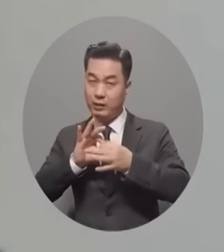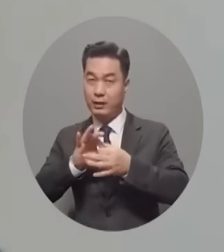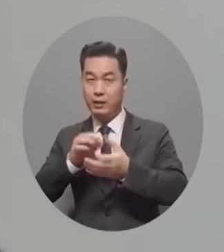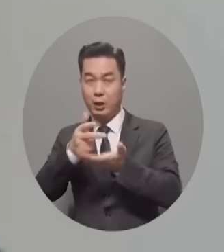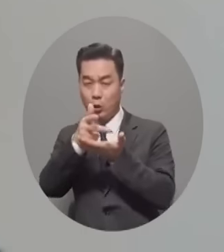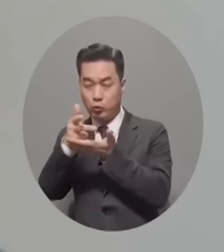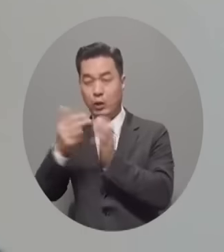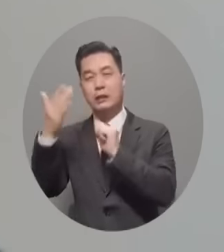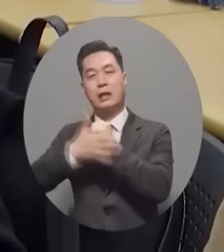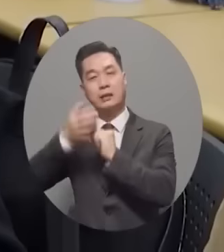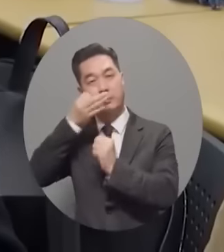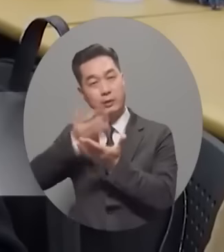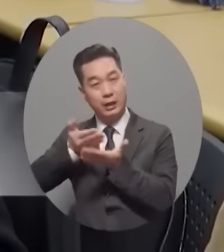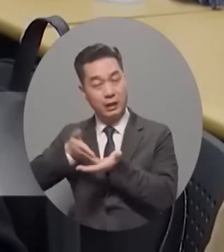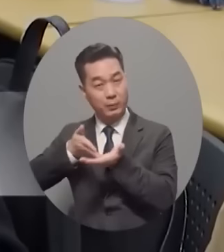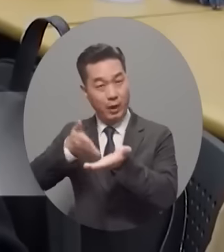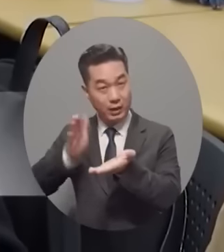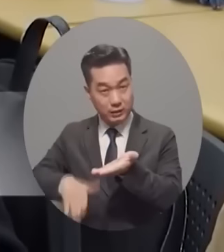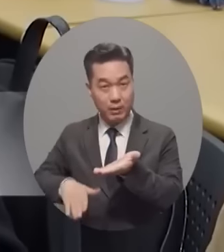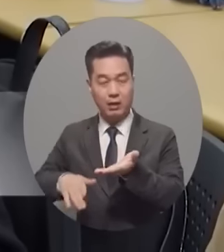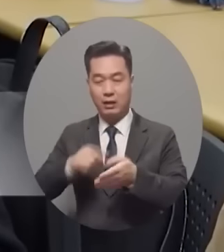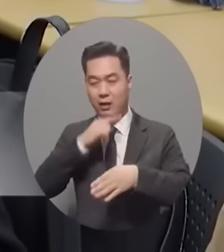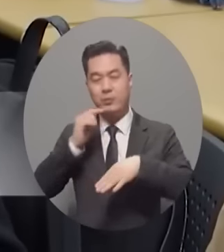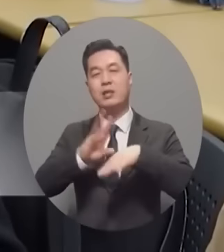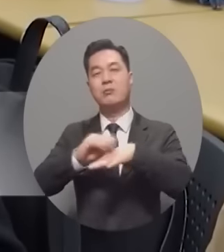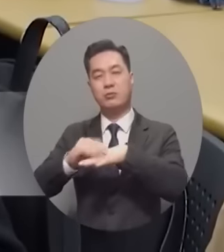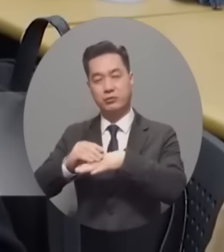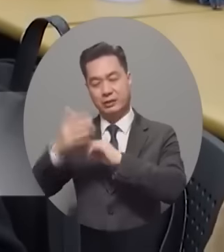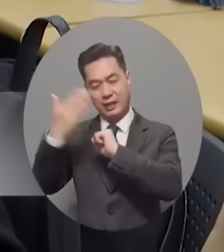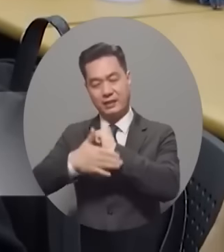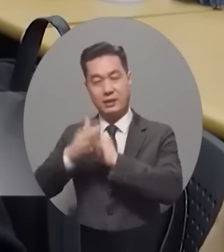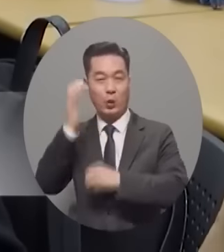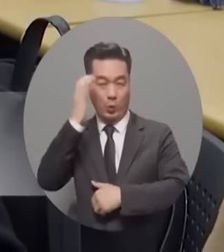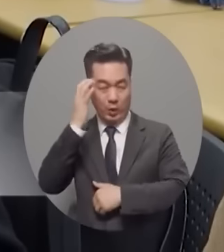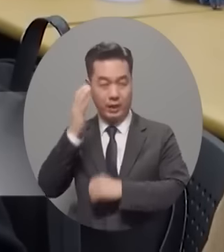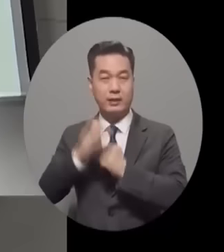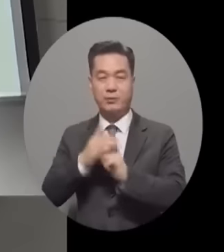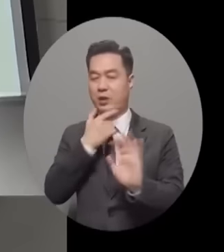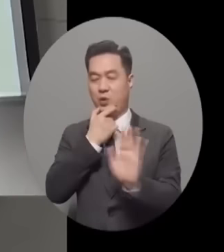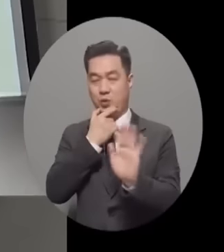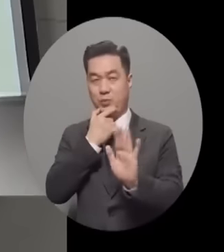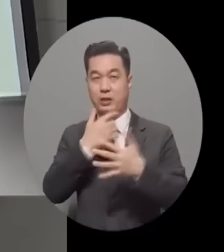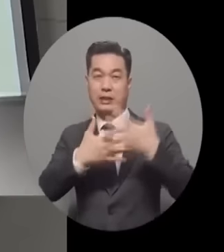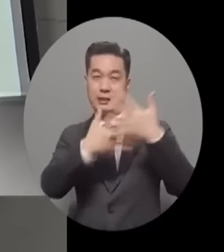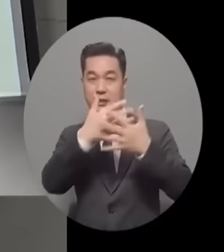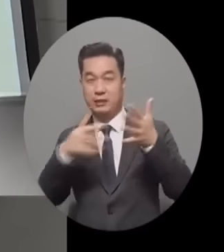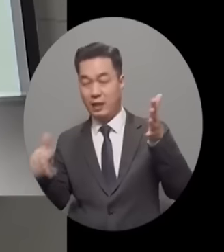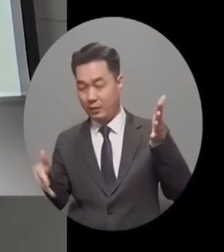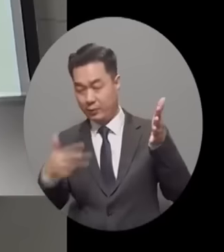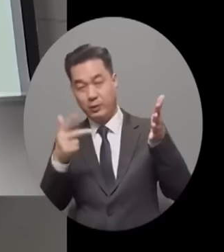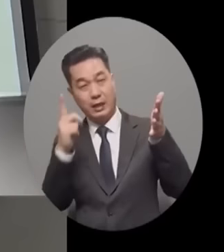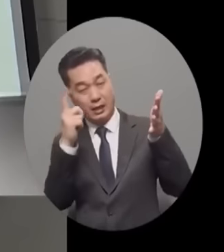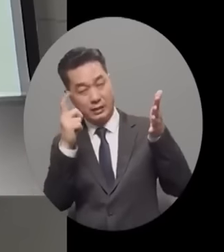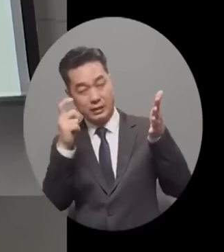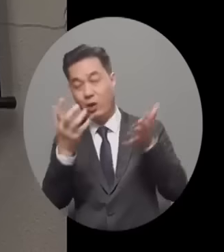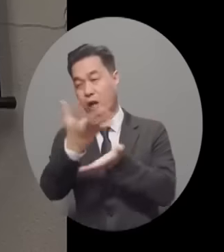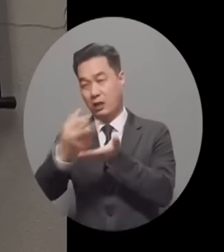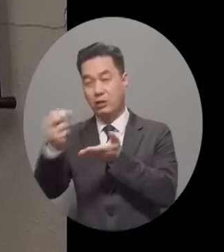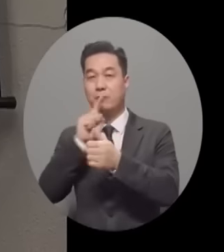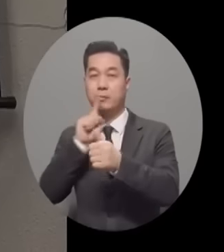공개를 요구했지만 경찰은 피가 묻은 사진이 있어 곤란하다며 거부한 뒤 스크린에 뜬 사진을 휴대전화로 찍어가라고